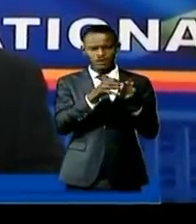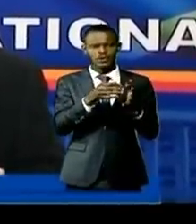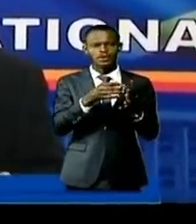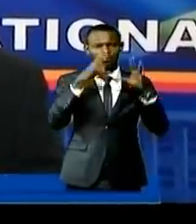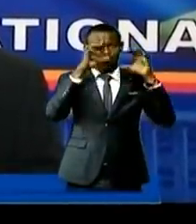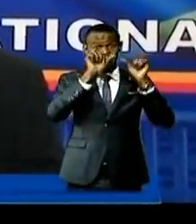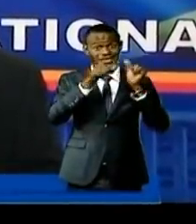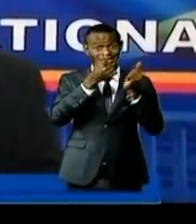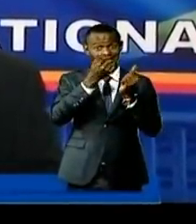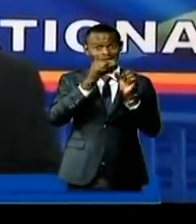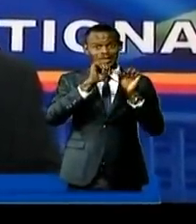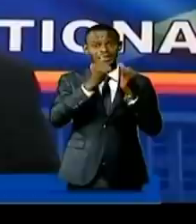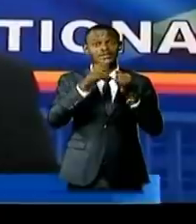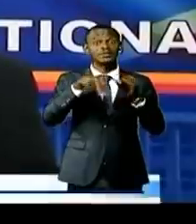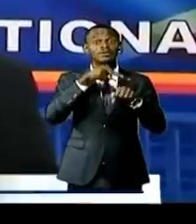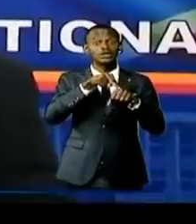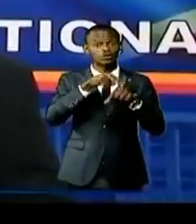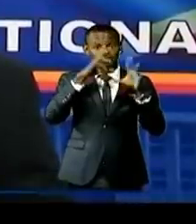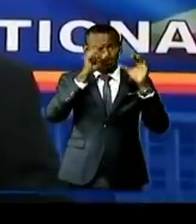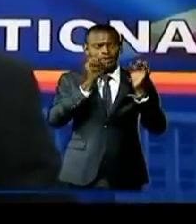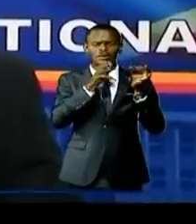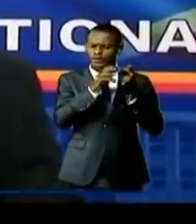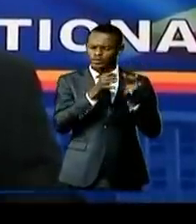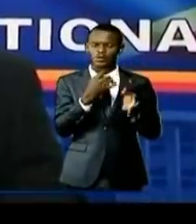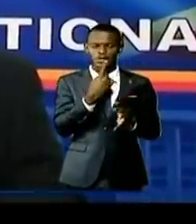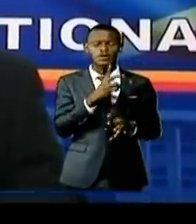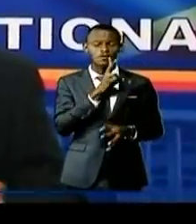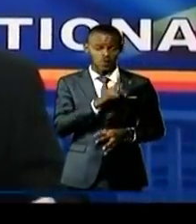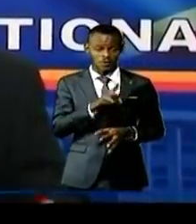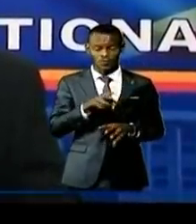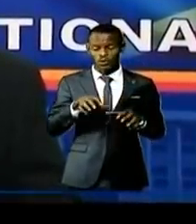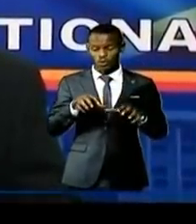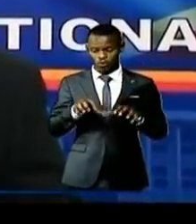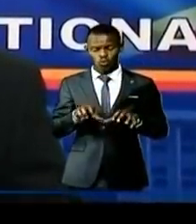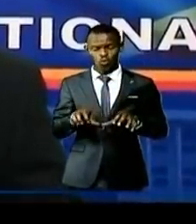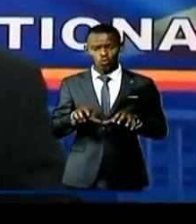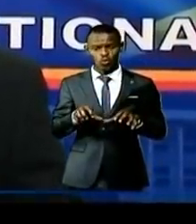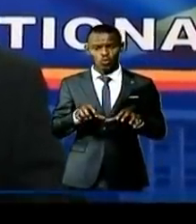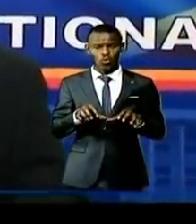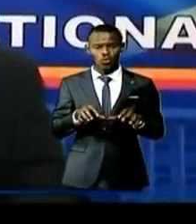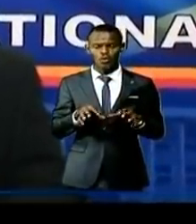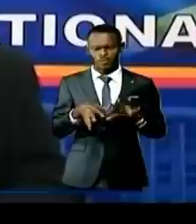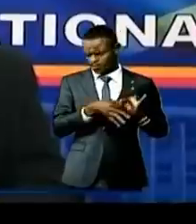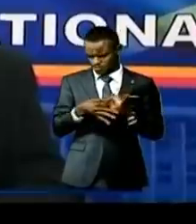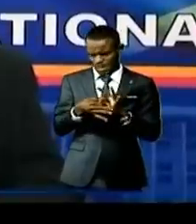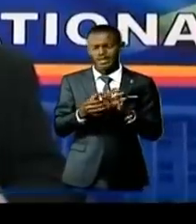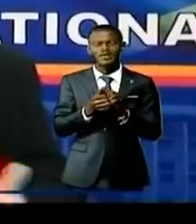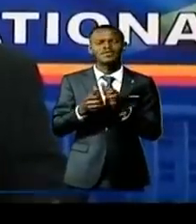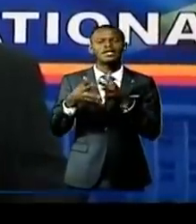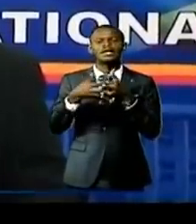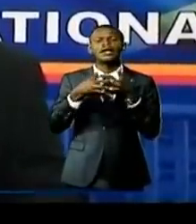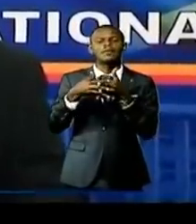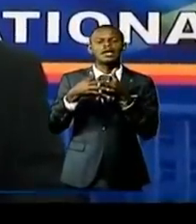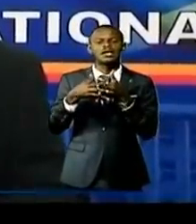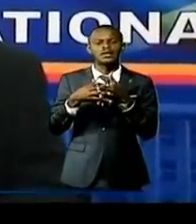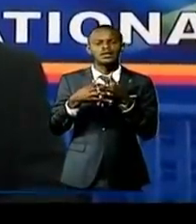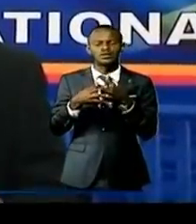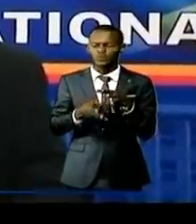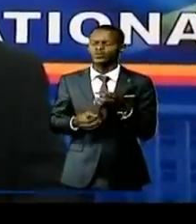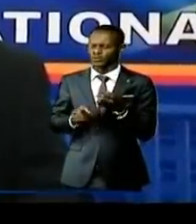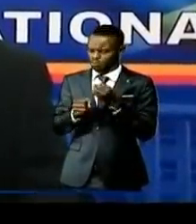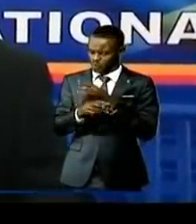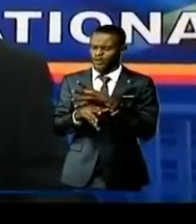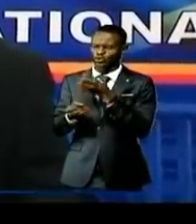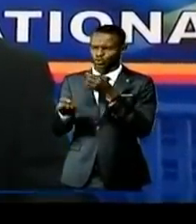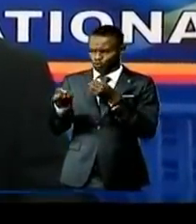liens et les efforts pour faire avancer l'investissement dans divers secteurs de l'économie. On parle de la santé, on parle